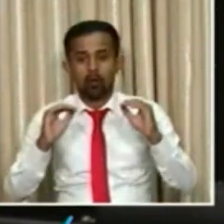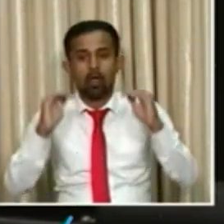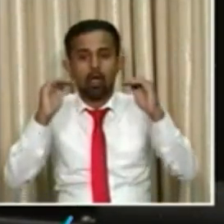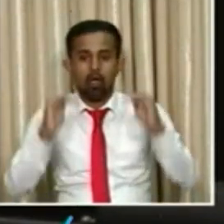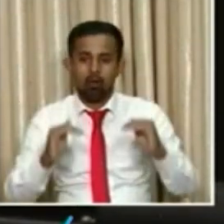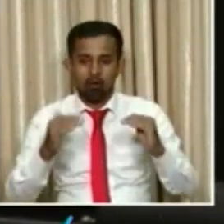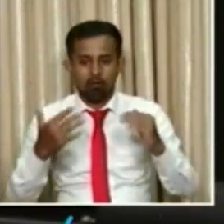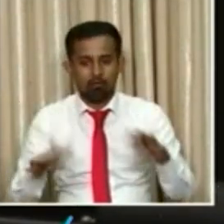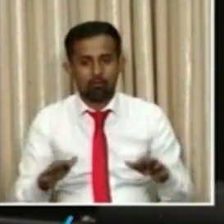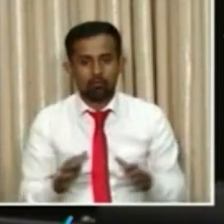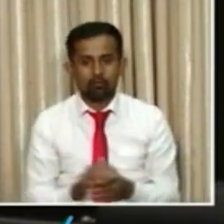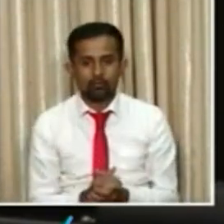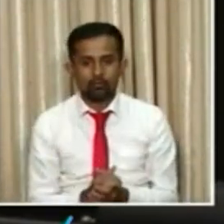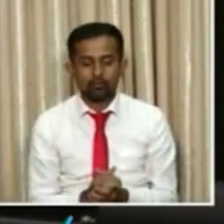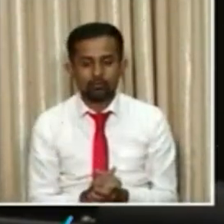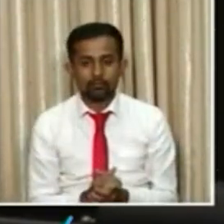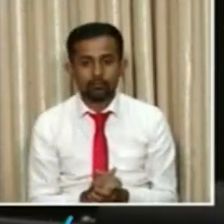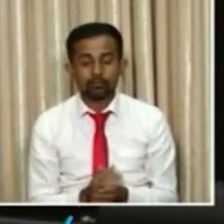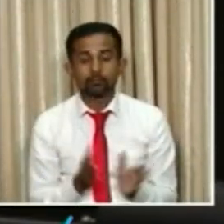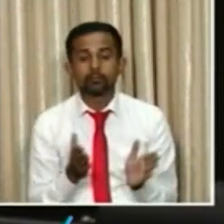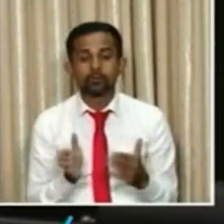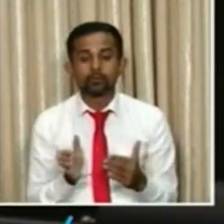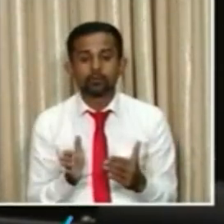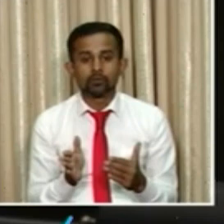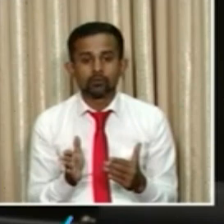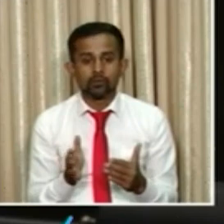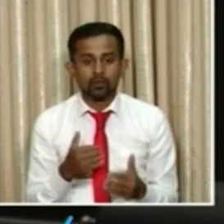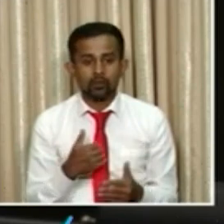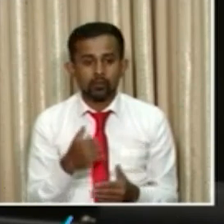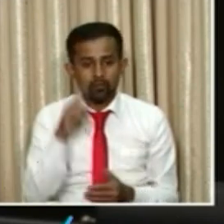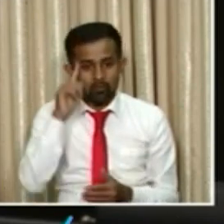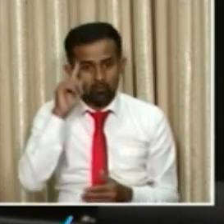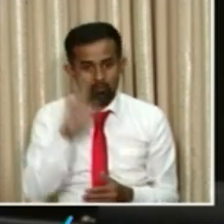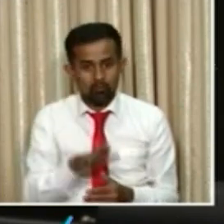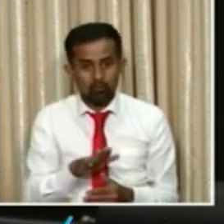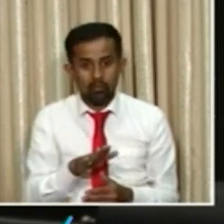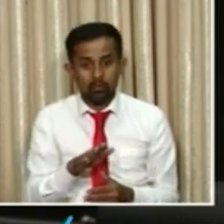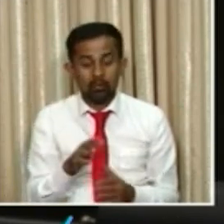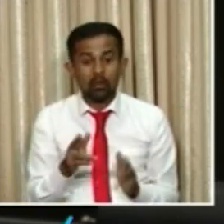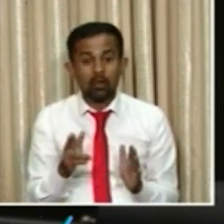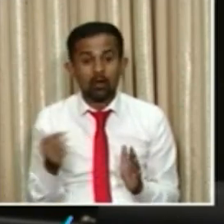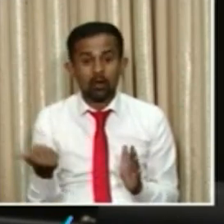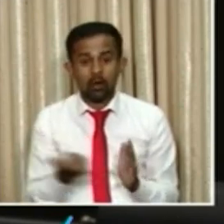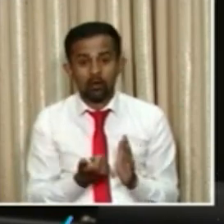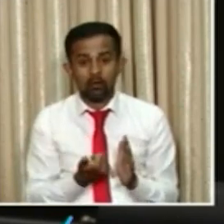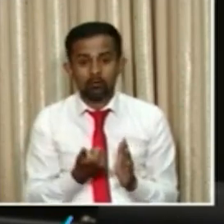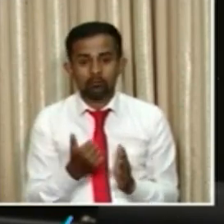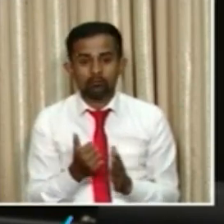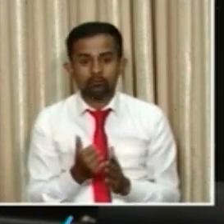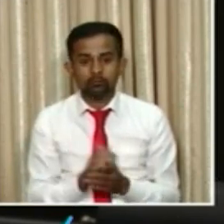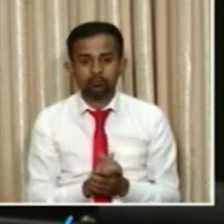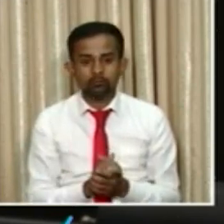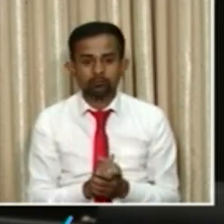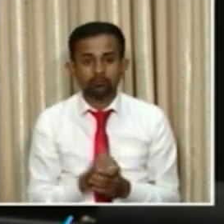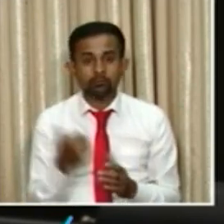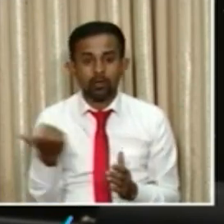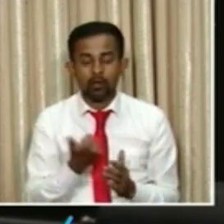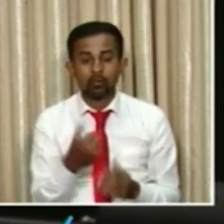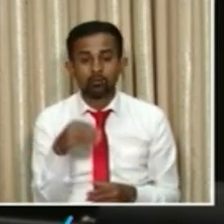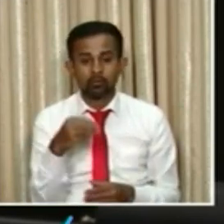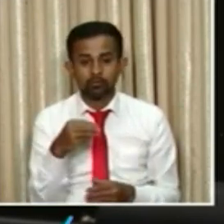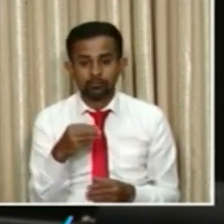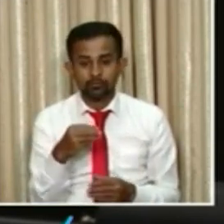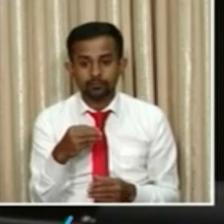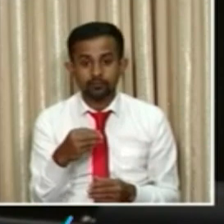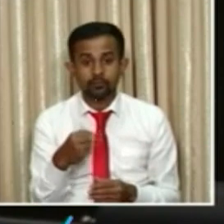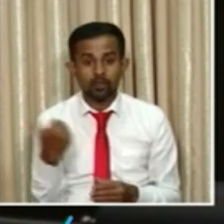අරගෙන තිනවා මේ වෙනකොට. ඊළඟට ගරු කතානායකතුමනි අපි බලාපොරොත්තු වෙනවා නිව් ලෙන්ඩින් රේට්ස් වල අලුතෙන් ණය ලබා දීමේදී